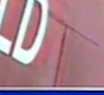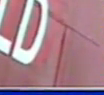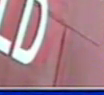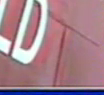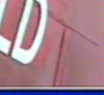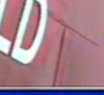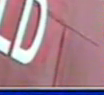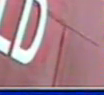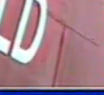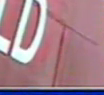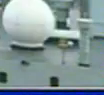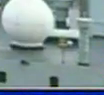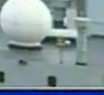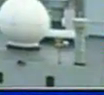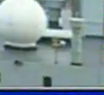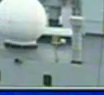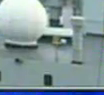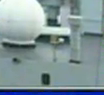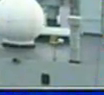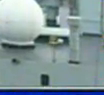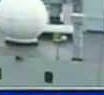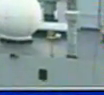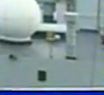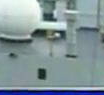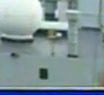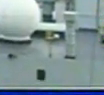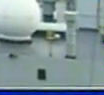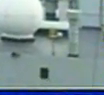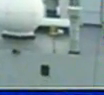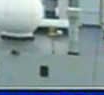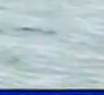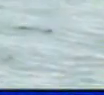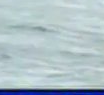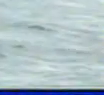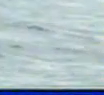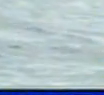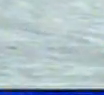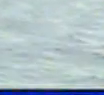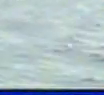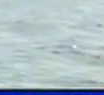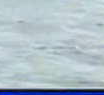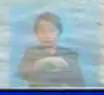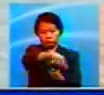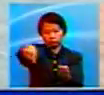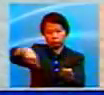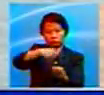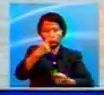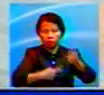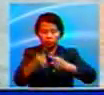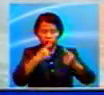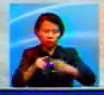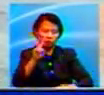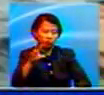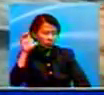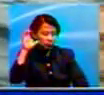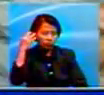kawasan pencarian yang diberi fokus itu berupa satu bulatan dengan radius 10 km di sekeliling tempat isyarat kedua